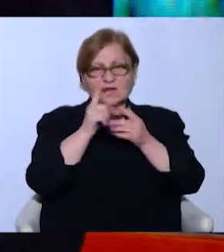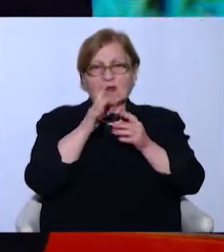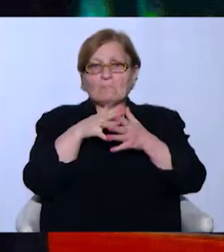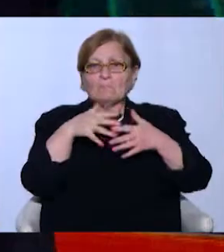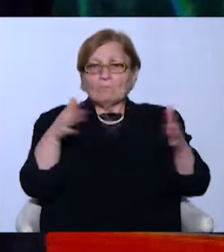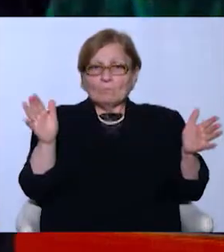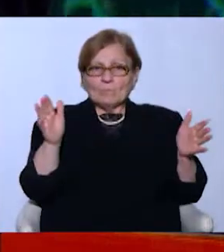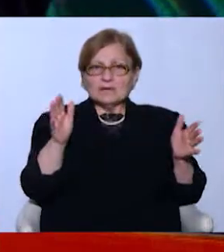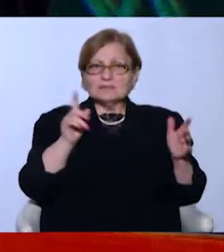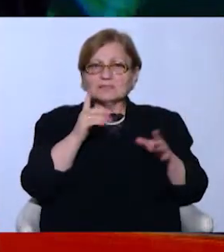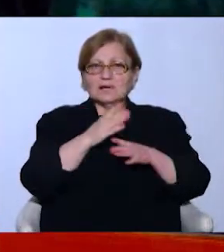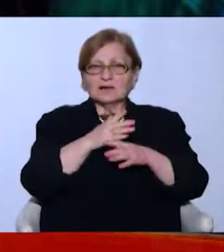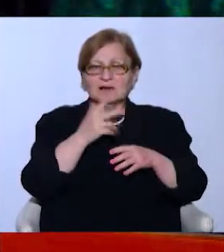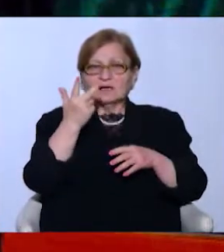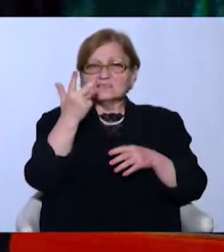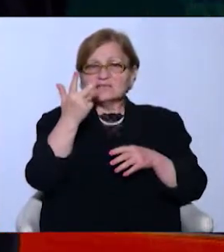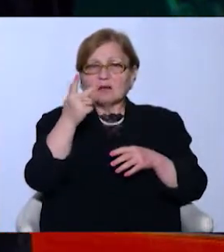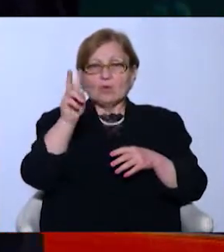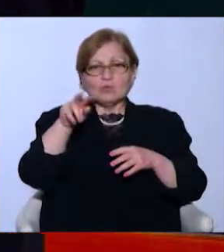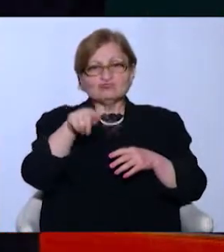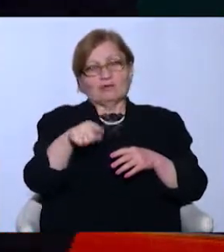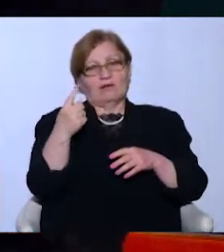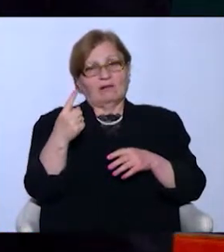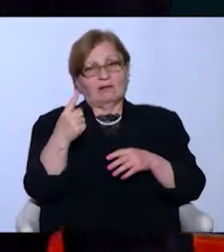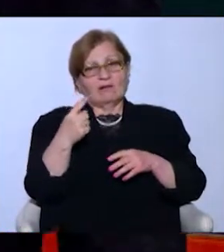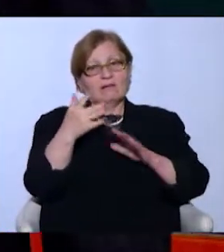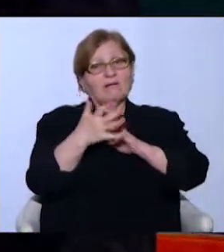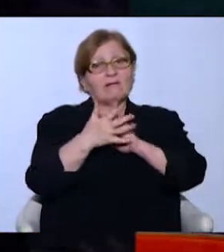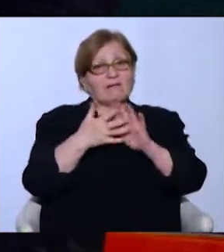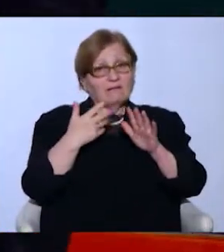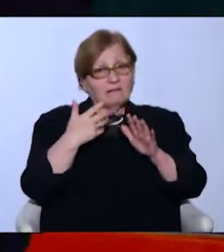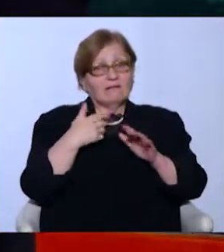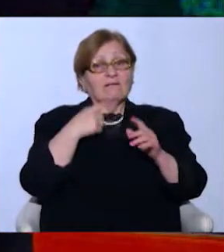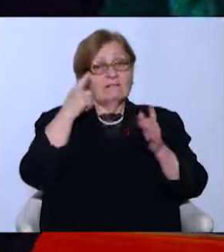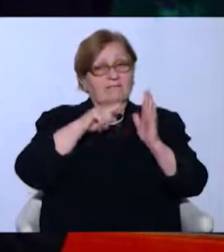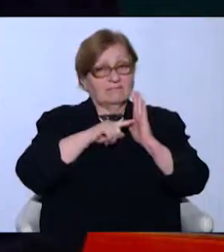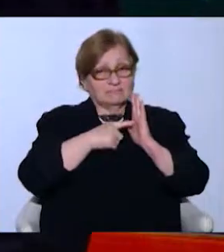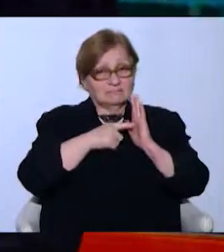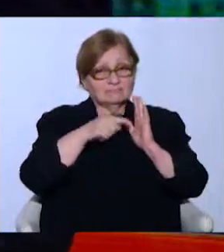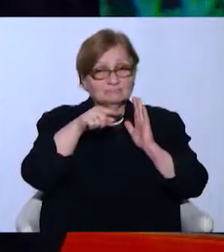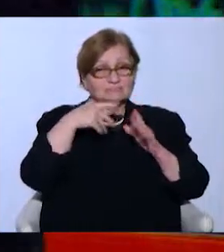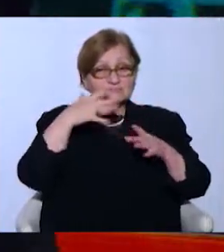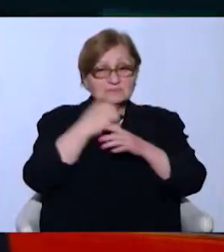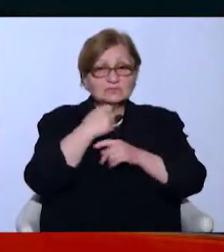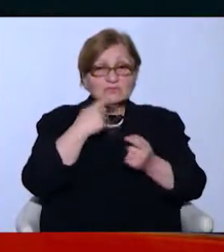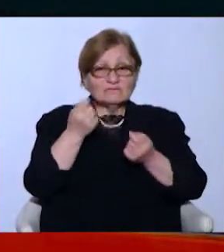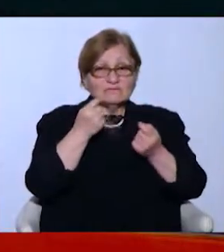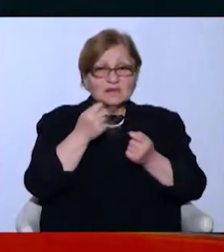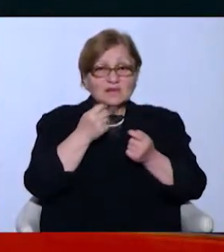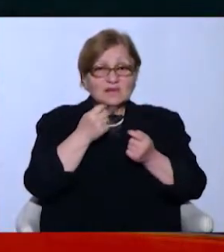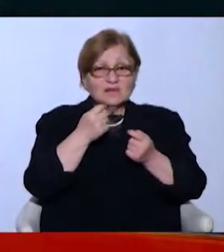რაოდენობა რაც არის ეს უნდა ავიღო. აქ არის 3 2-ჯერ, აქ არის 1-ხელ 3. ას ნამრავში, სადაც პოულობ საერთო უმცირესი ჯერადს, უნდა